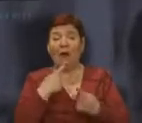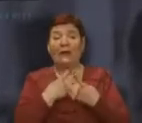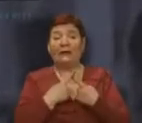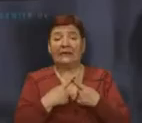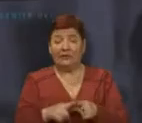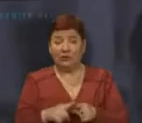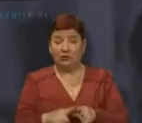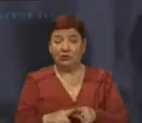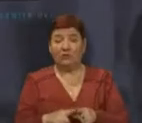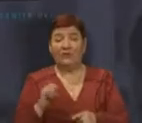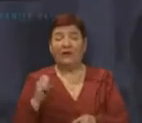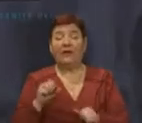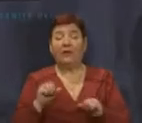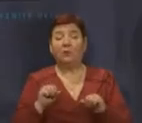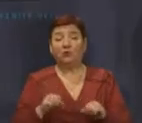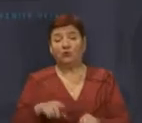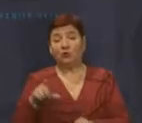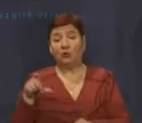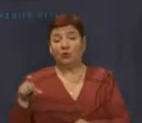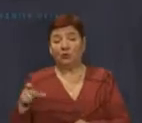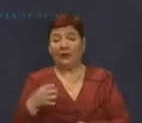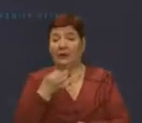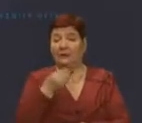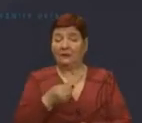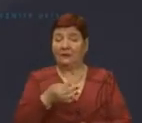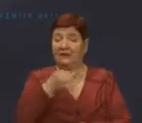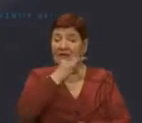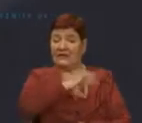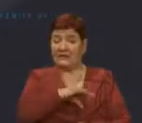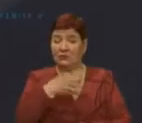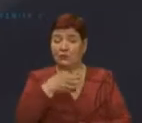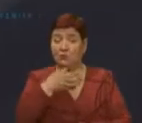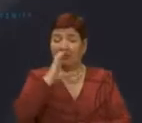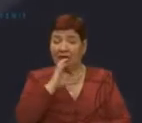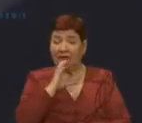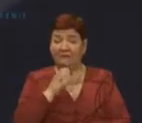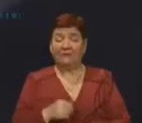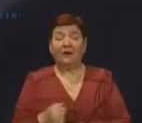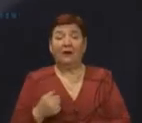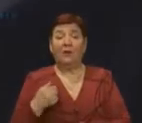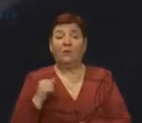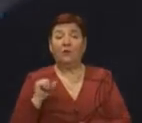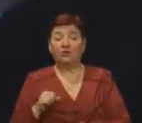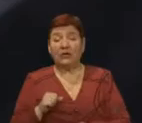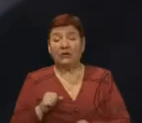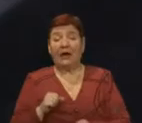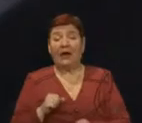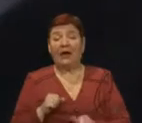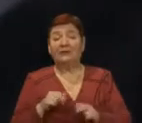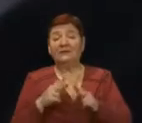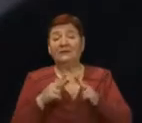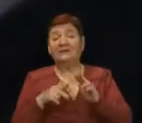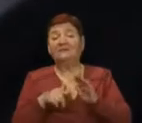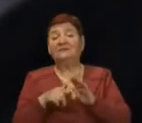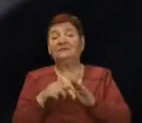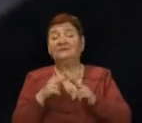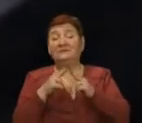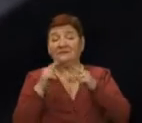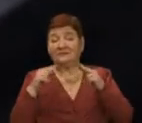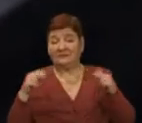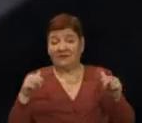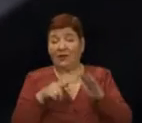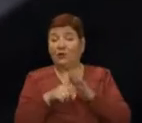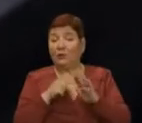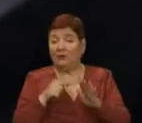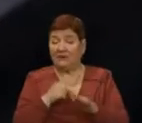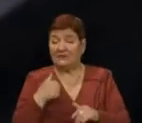технічну і її можуть люди споживати. Інша частина була направлена на Донбас. Зараз ми очікуємо,